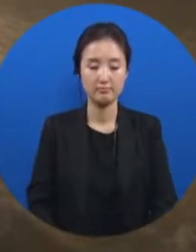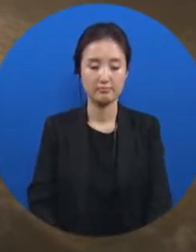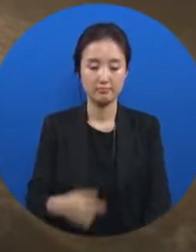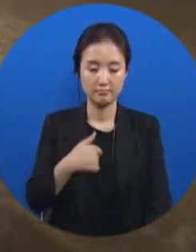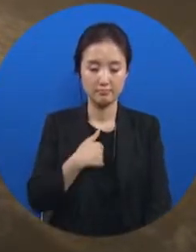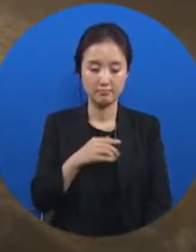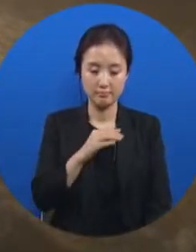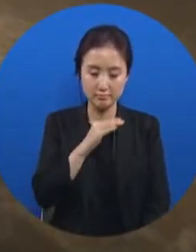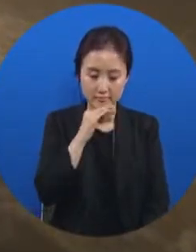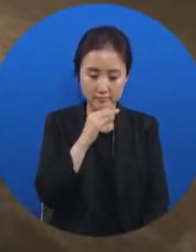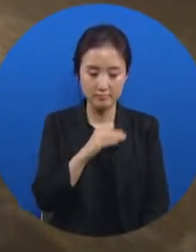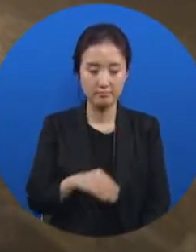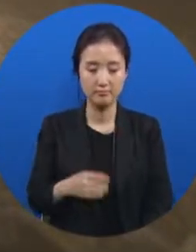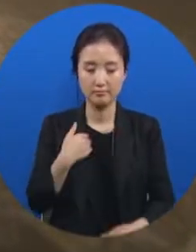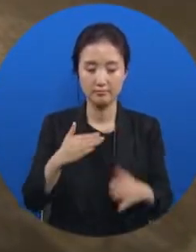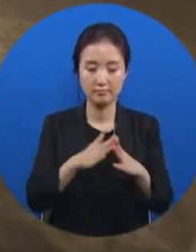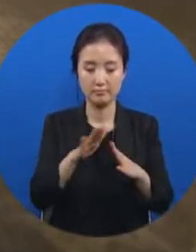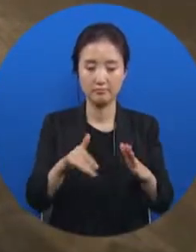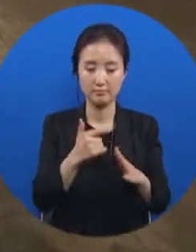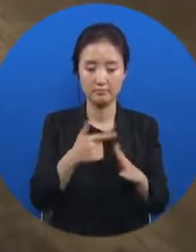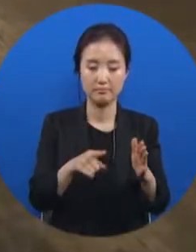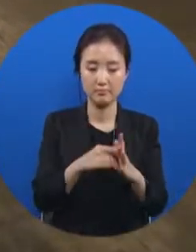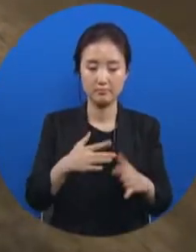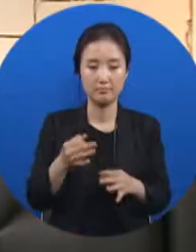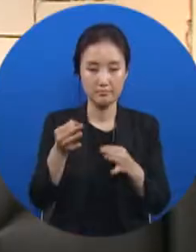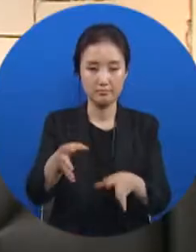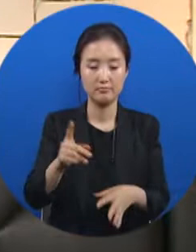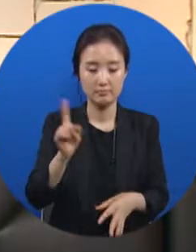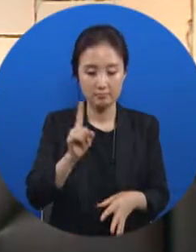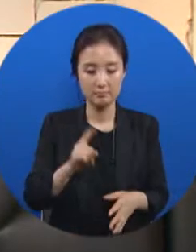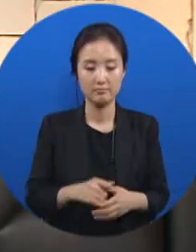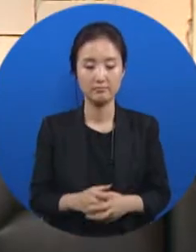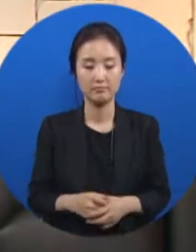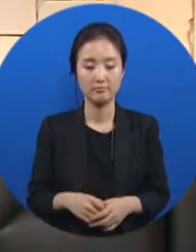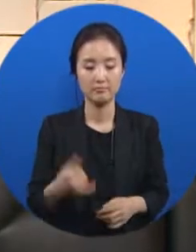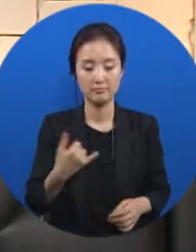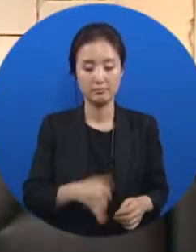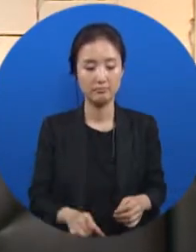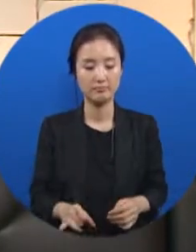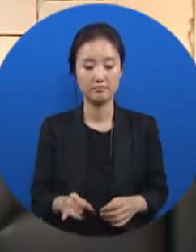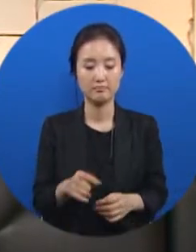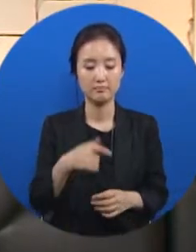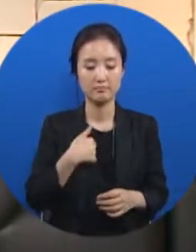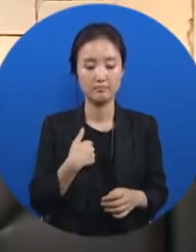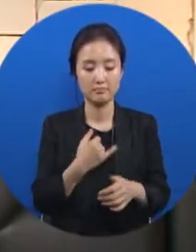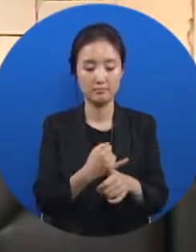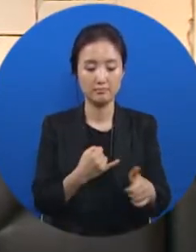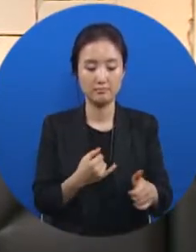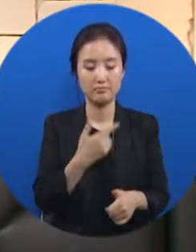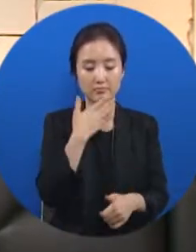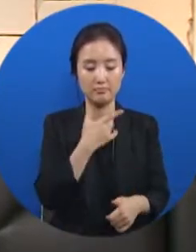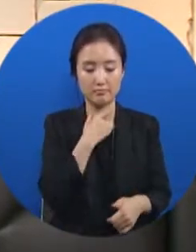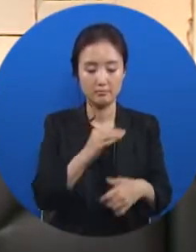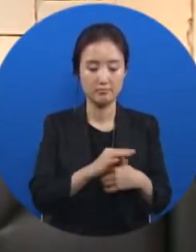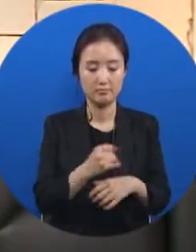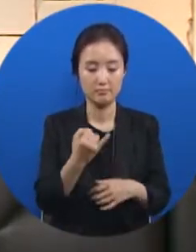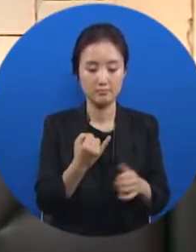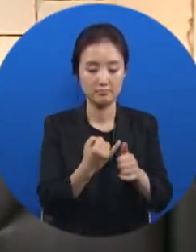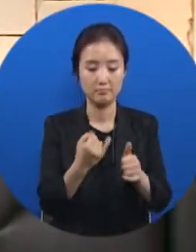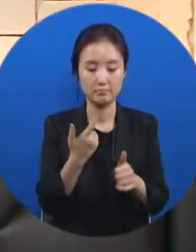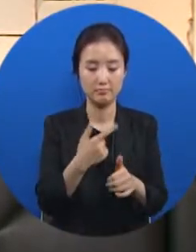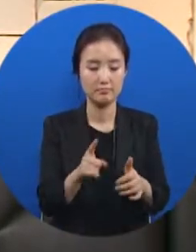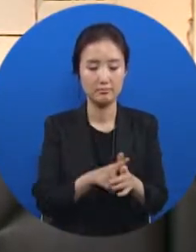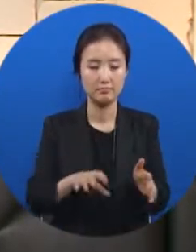과연 우리 집에 내가 한 게 뭐가 있을까? 우리 와이프가 애들이 먹고 싶다면 언제든 사줬는데 우리 아버지 이제는